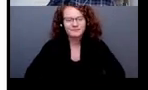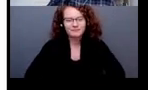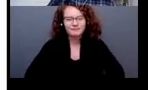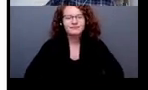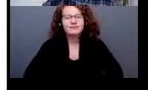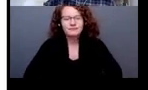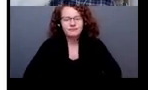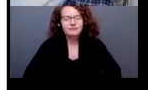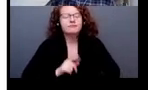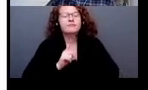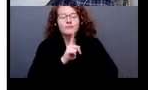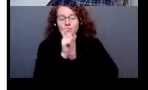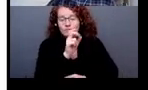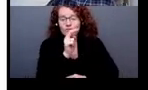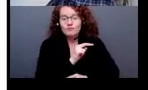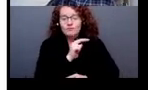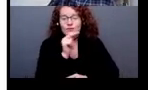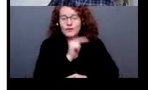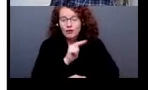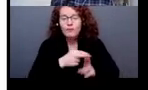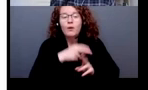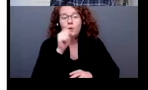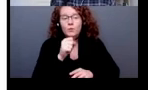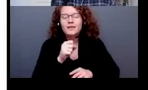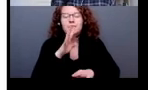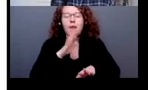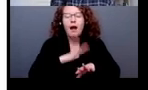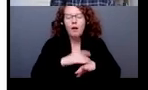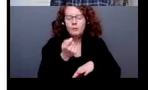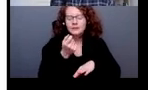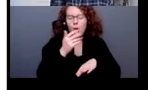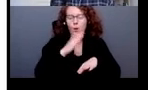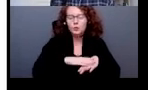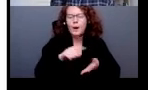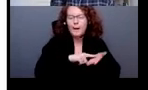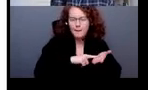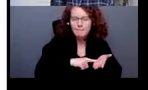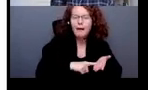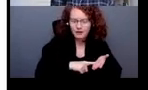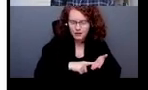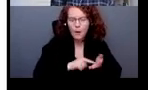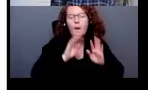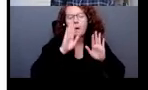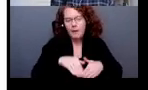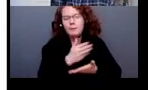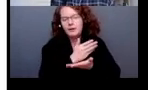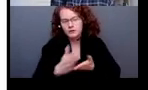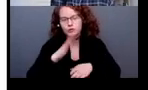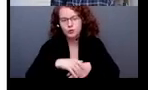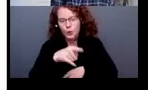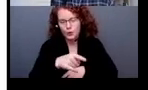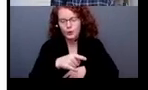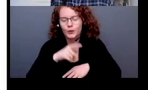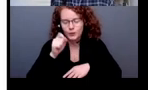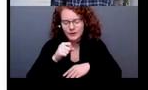sur la question de réparation et innovation, et ensuite je ferai une petite conclusion sur la question des formats et de recherche-création.